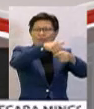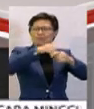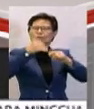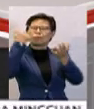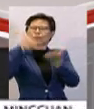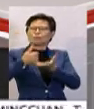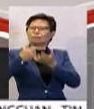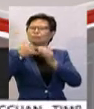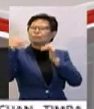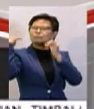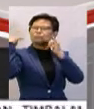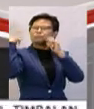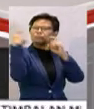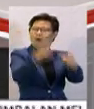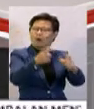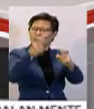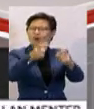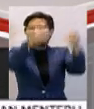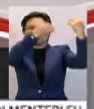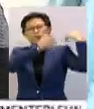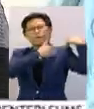kepada peranan suri rumah.